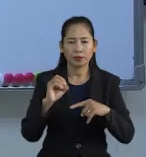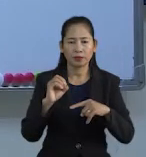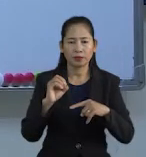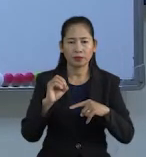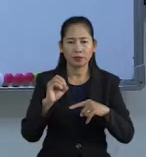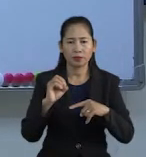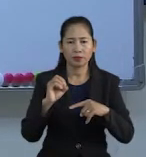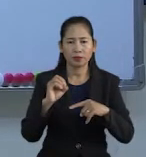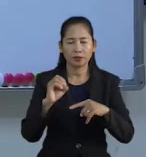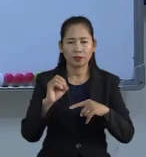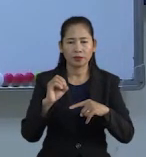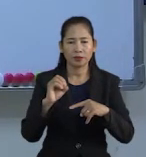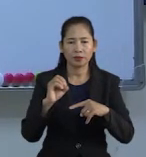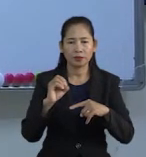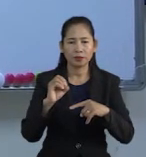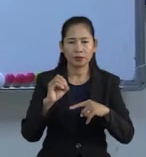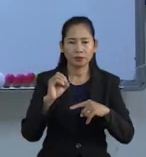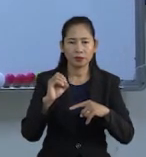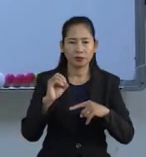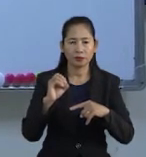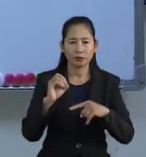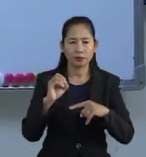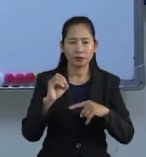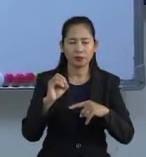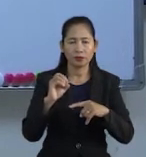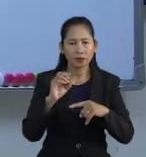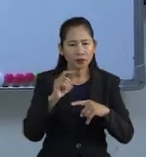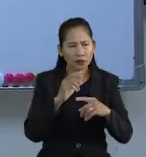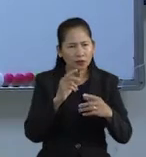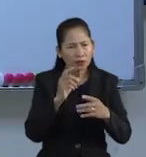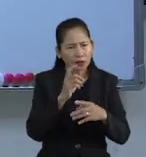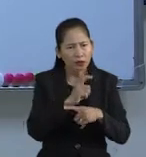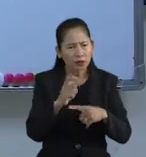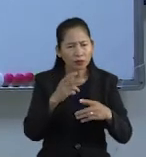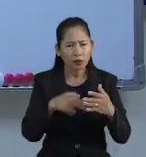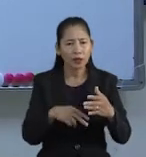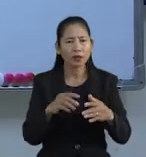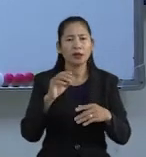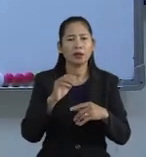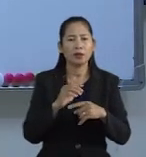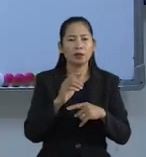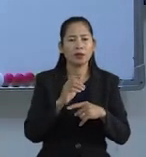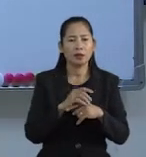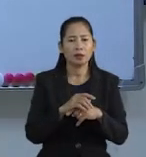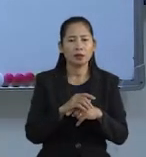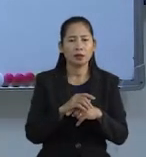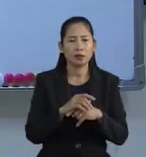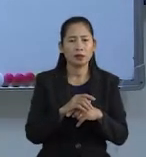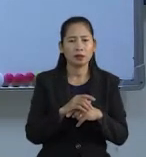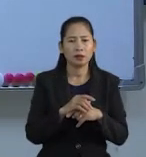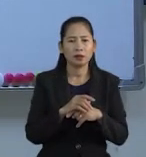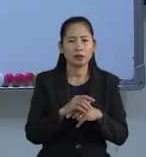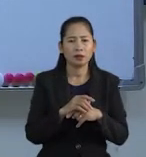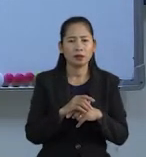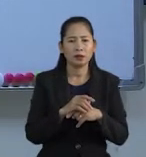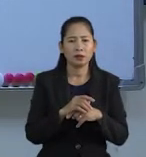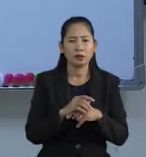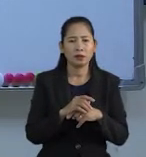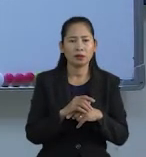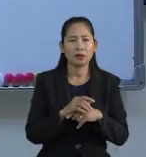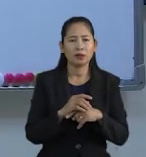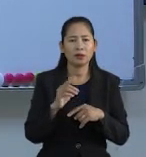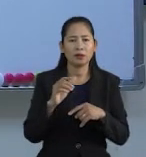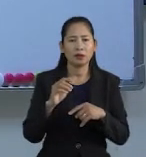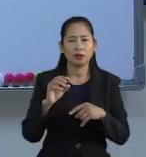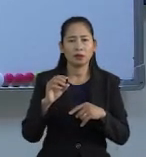và nơi tung ấy con nơi tung ấy con nơi tung phía ấy nè phần này phía ấy con nơi